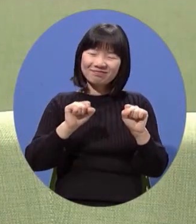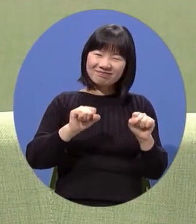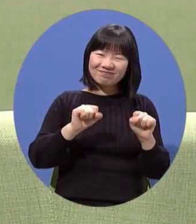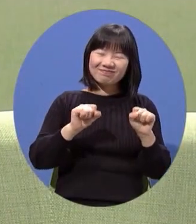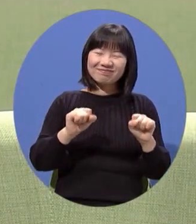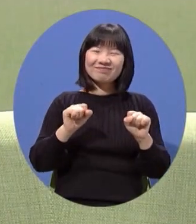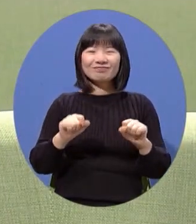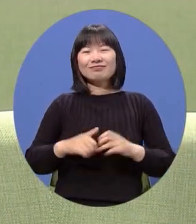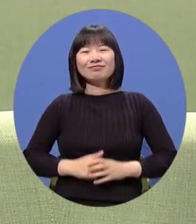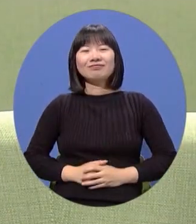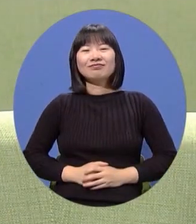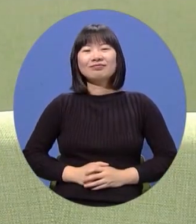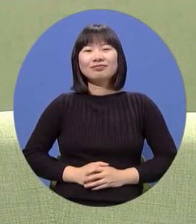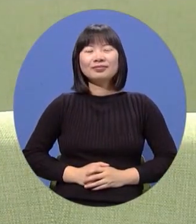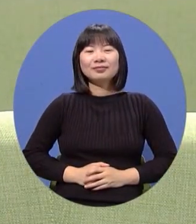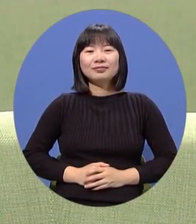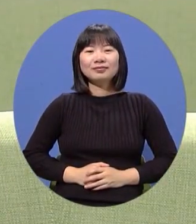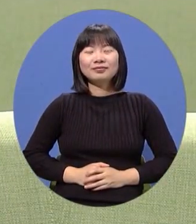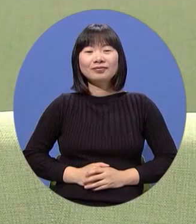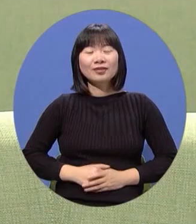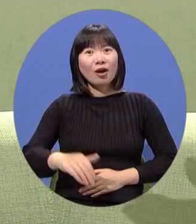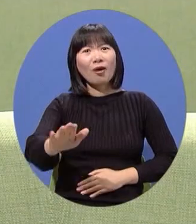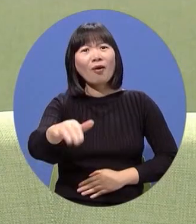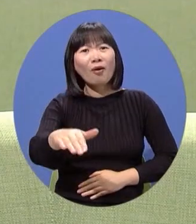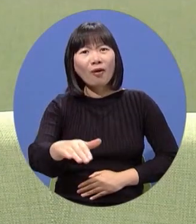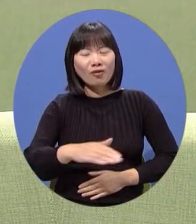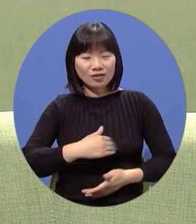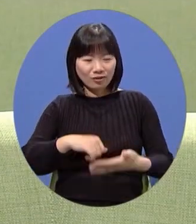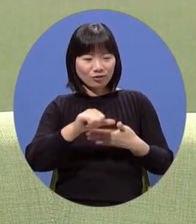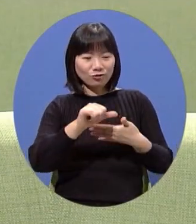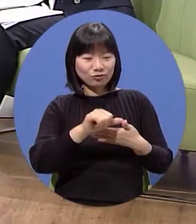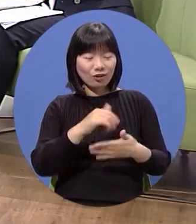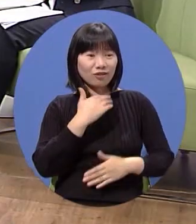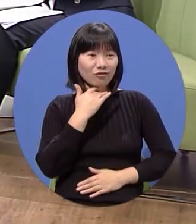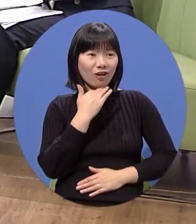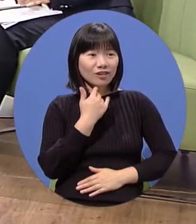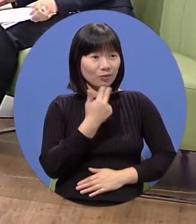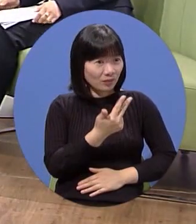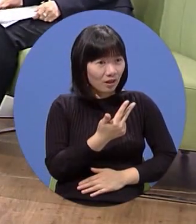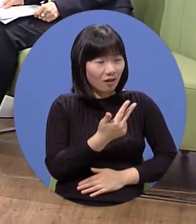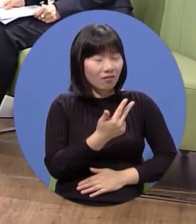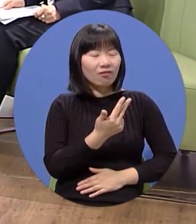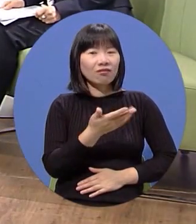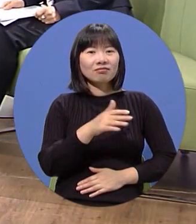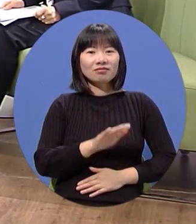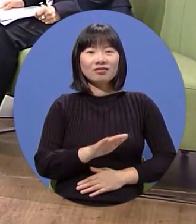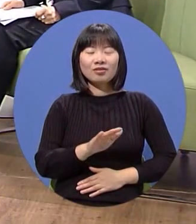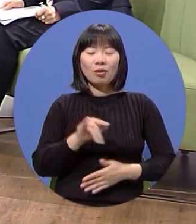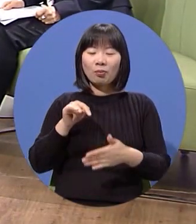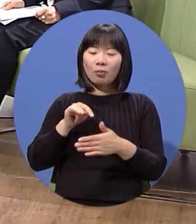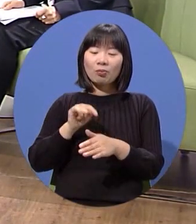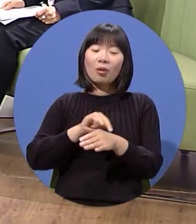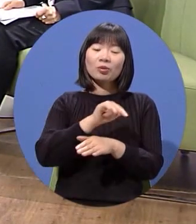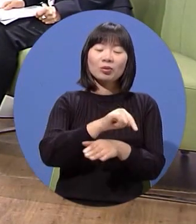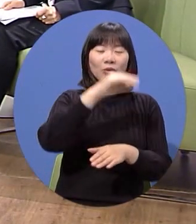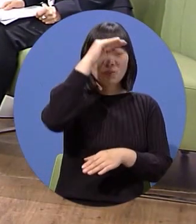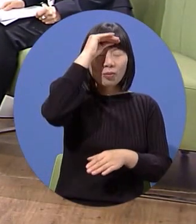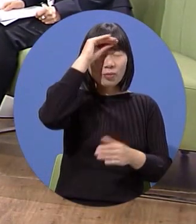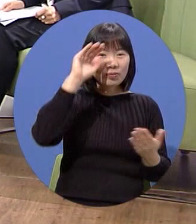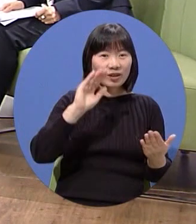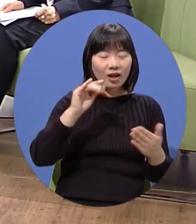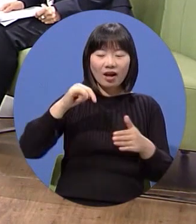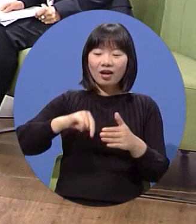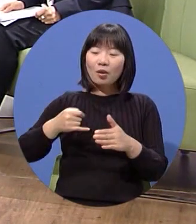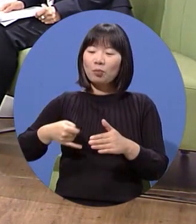네. 아니 오늘 현구가 7살이라면서요. 네. 근데 제목이 안에 밖에서는 모범생, 네.